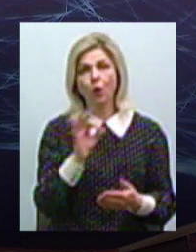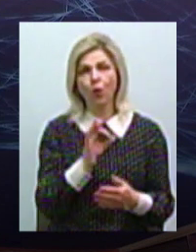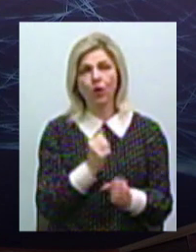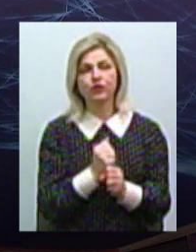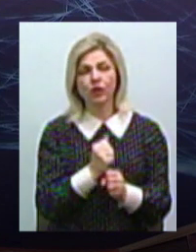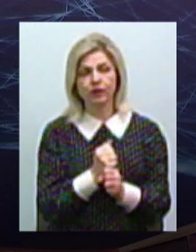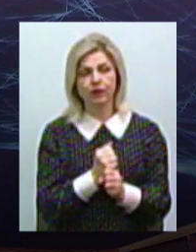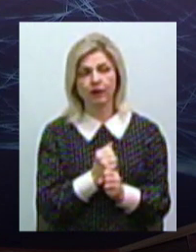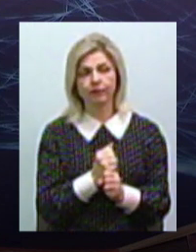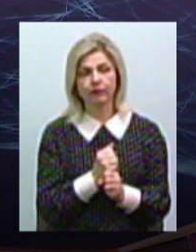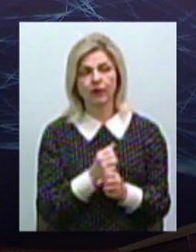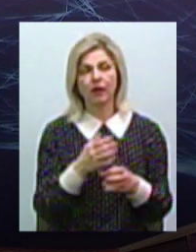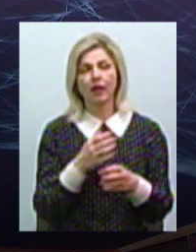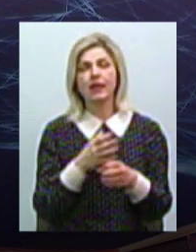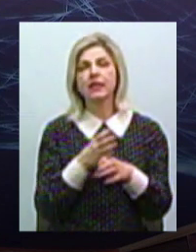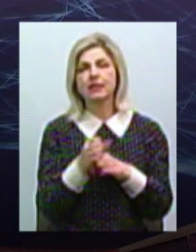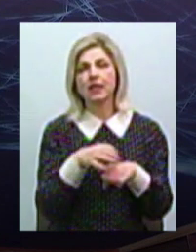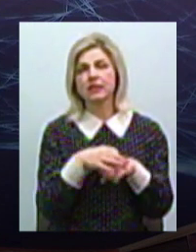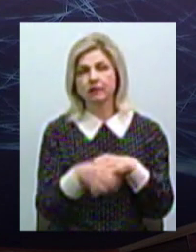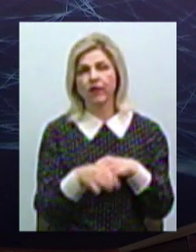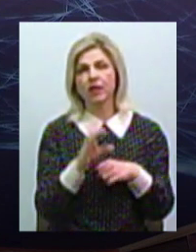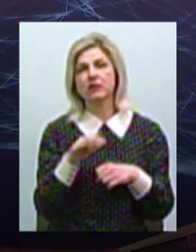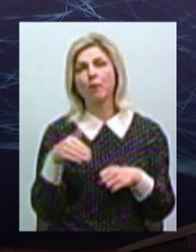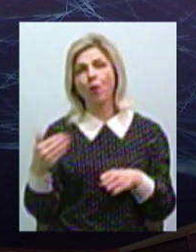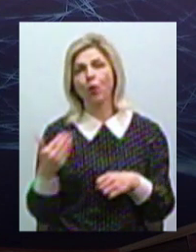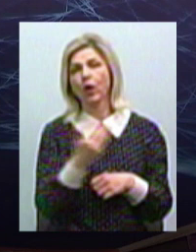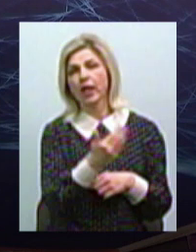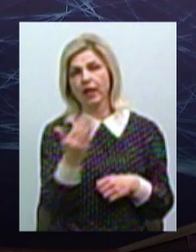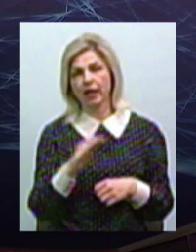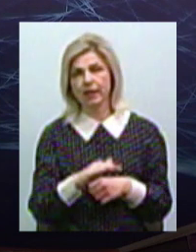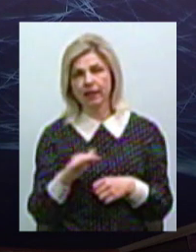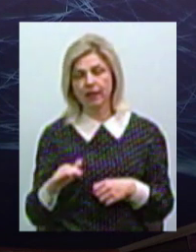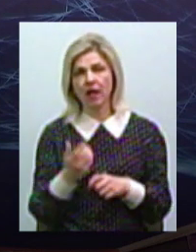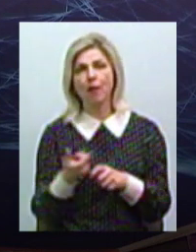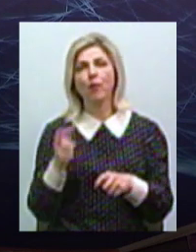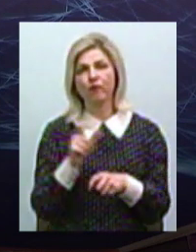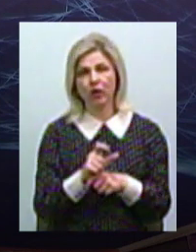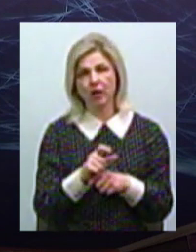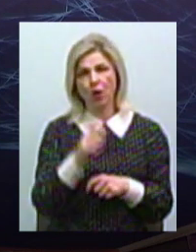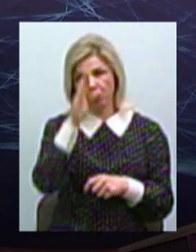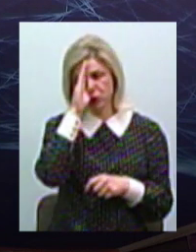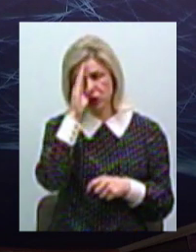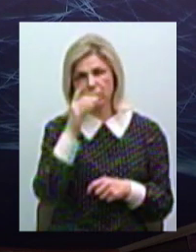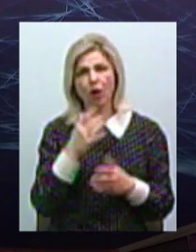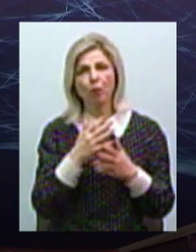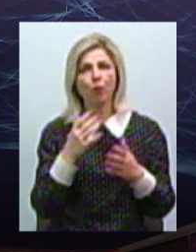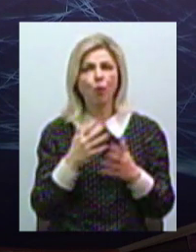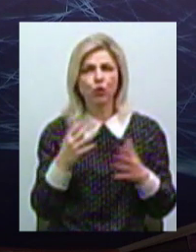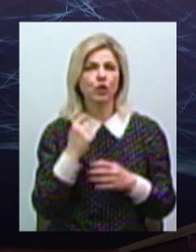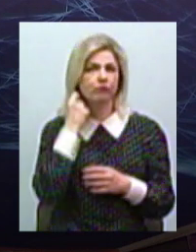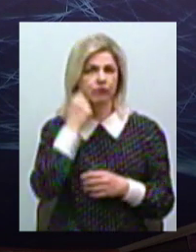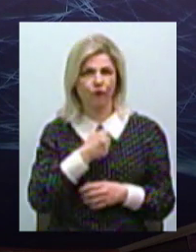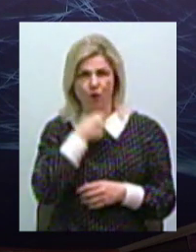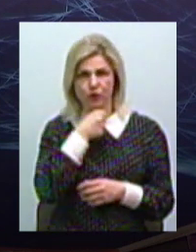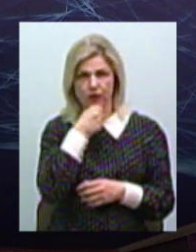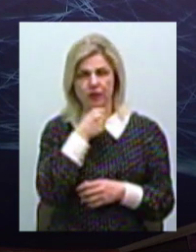і насильства, наприклад, з боку їхніх дітей. Це переважно відносно осіб похилого віку вчинення насильства. Є також